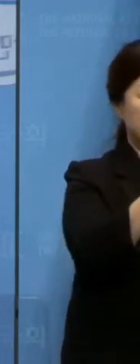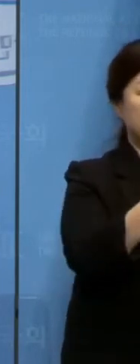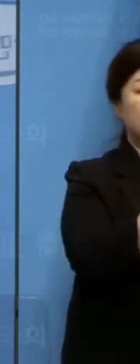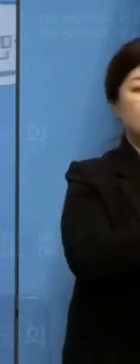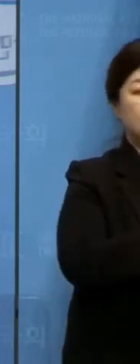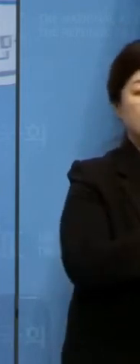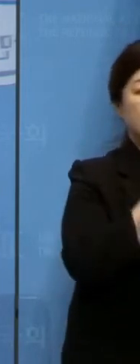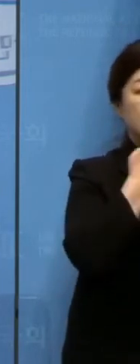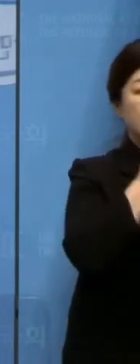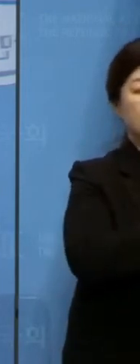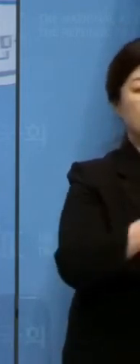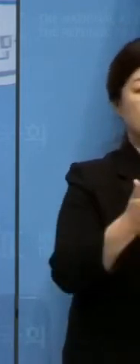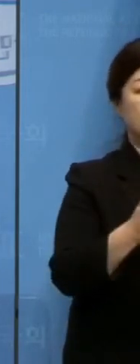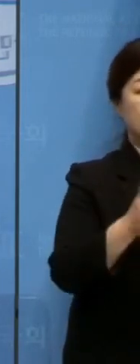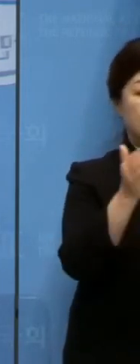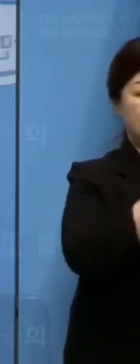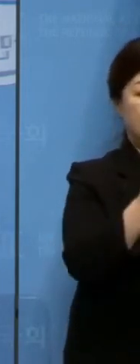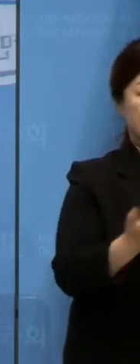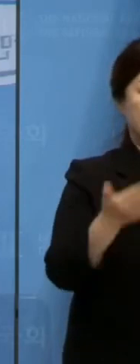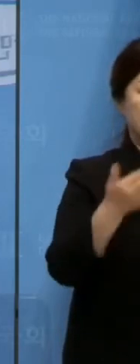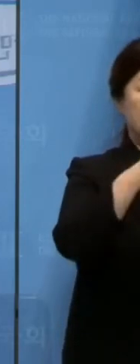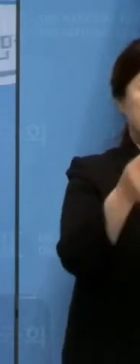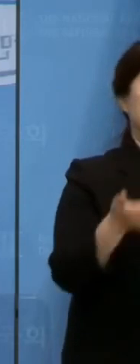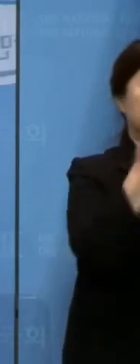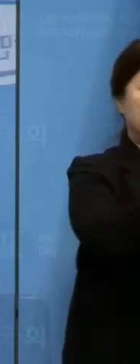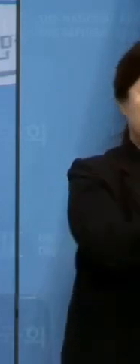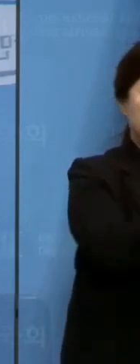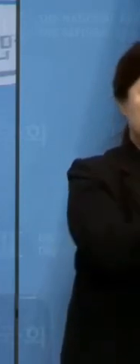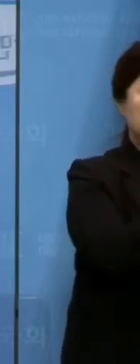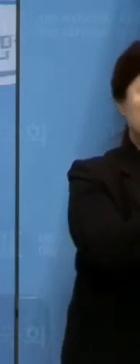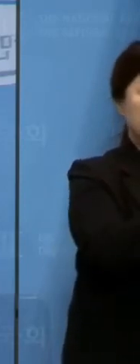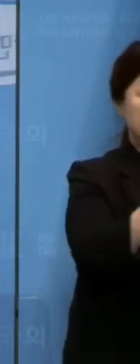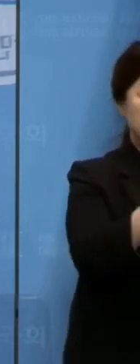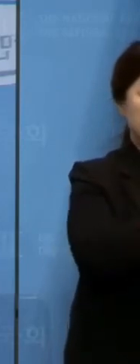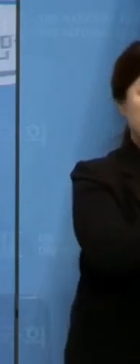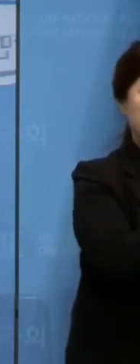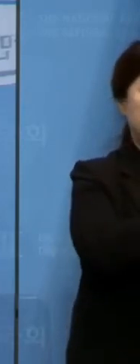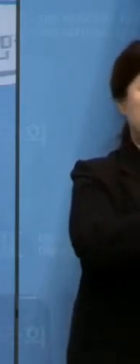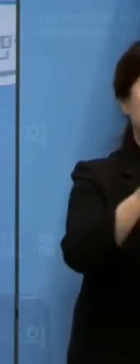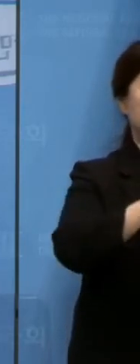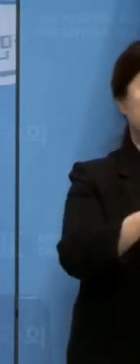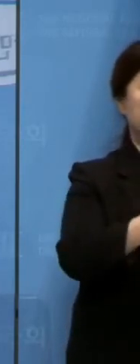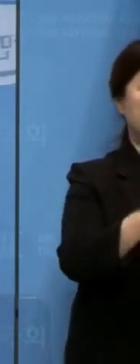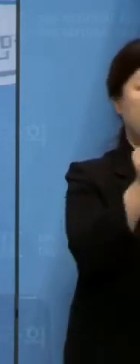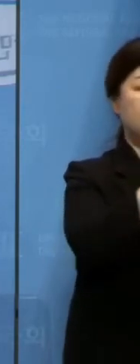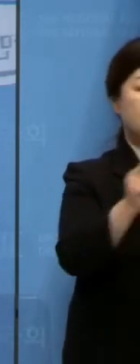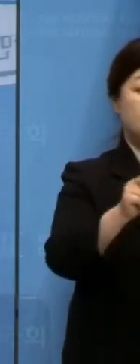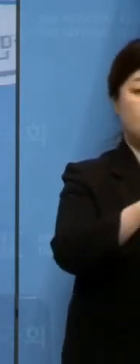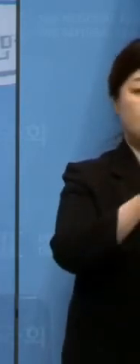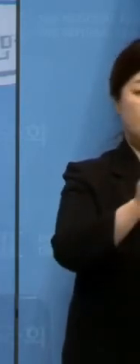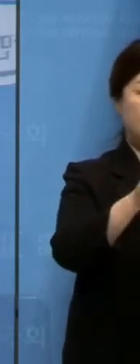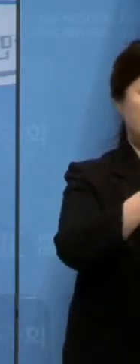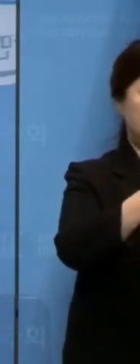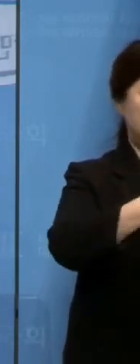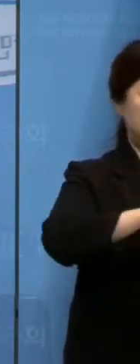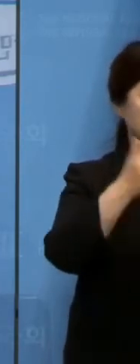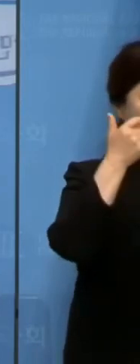않은 가족의 상속 토지를 자신의 권한을 이용해 SH에 넘긴 것은 아닐까